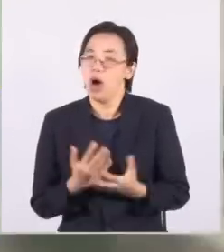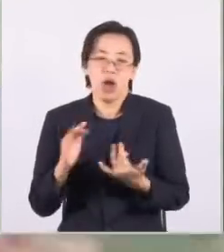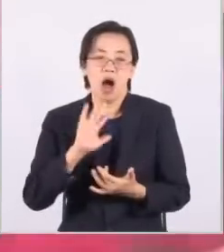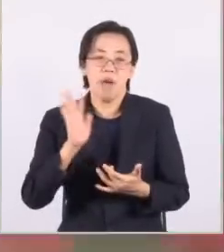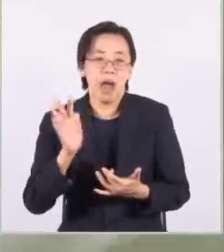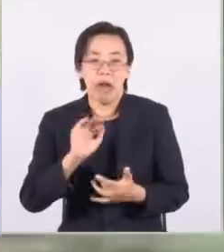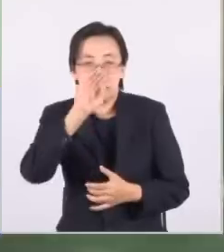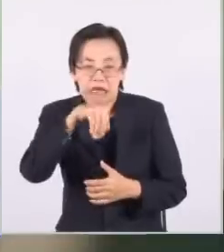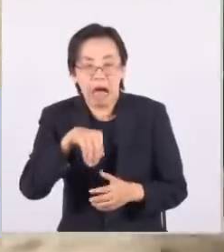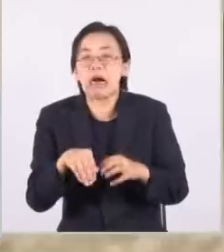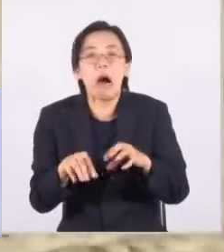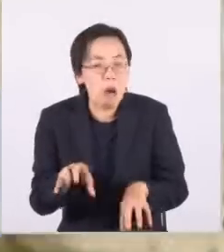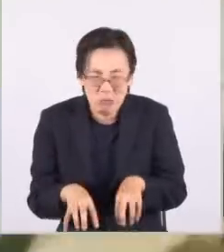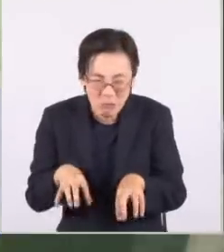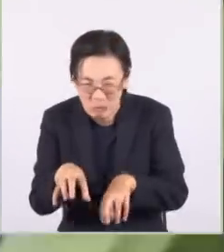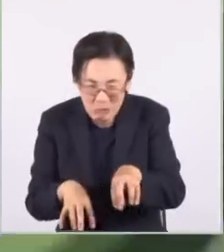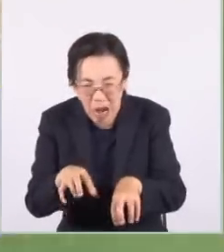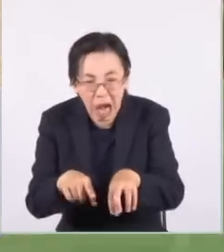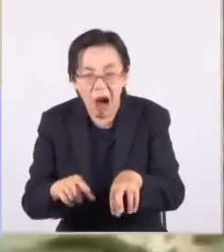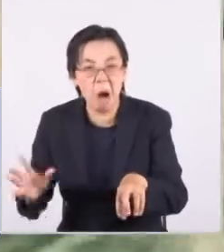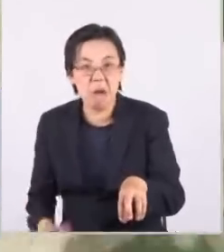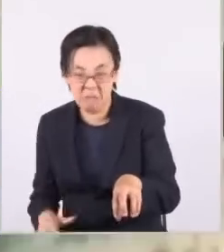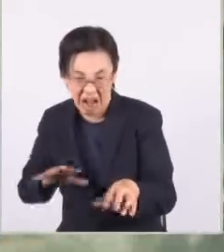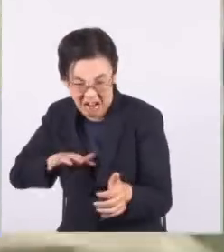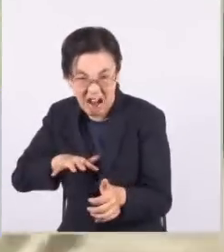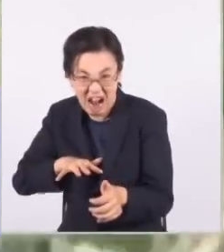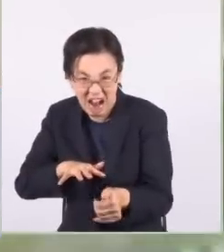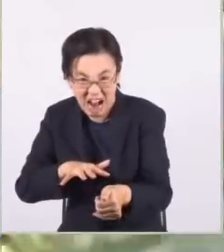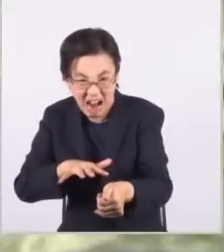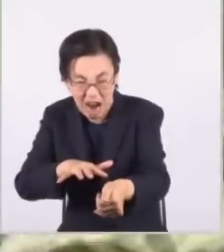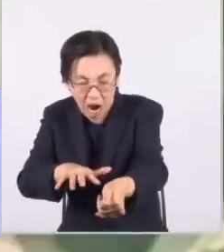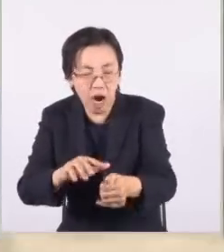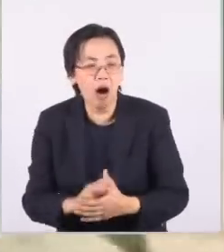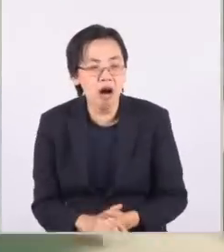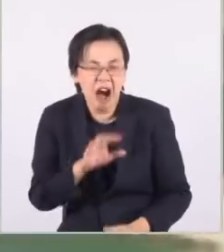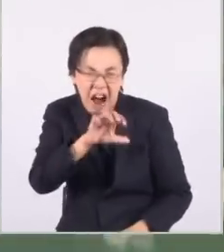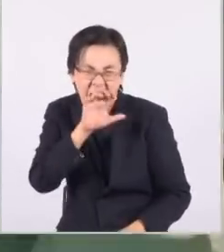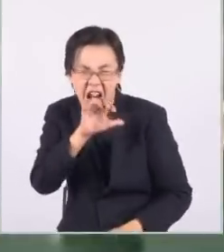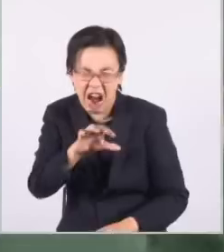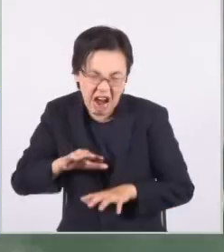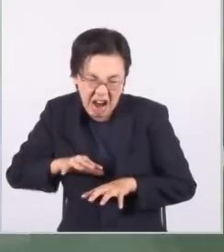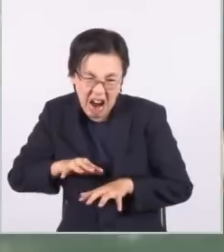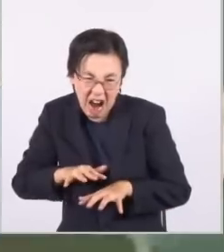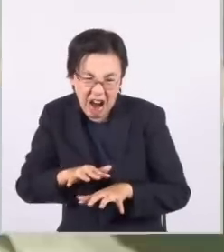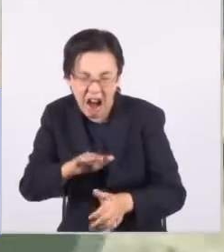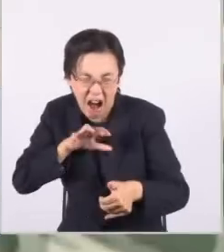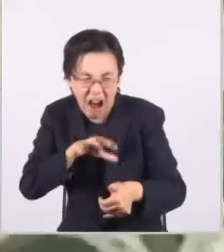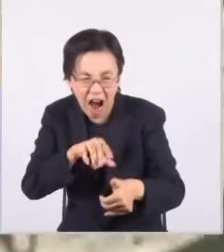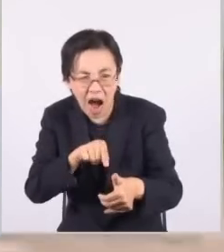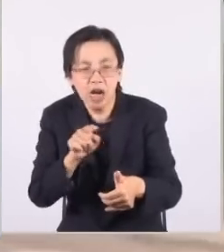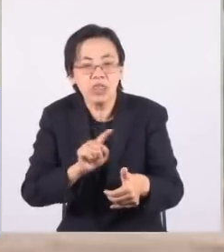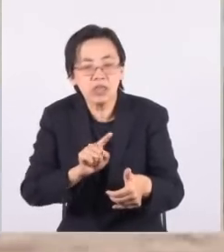ปิดดีกว่านะหมาวัดยกพวกไล่เห่าอยู่บนถนนชุมชนบ้านคลองมหาดหมู่ที่14ตำบลท่าตะเกียบอำเภอท่า